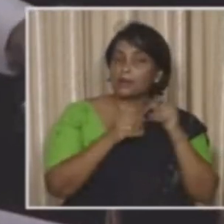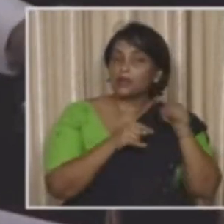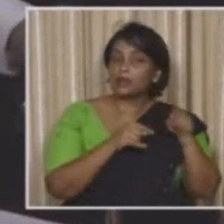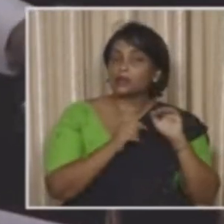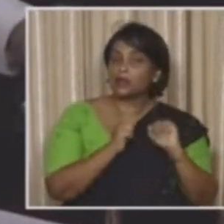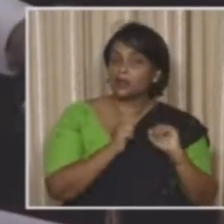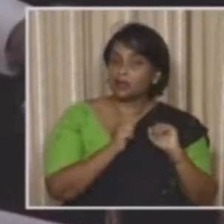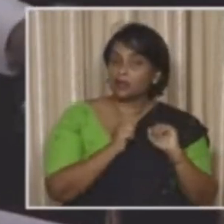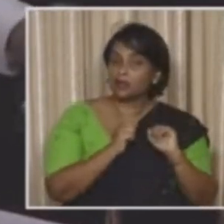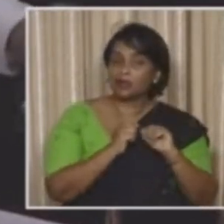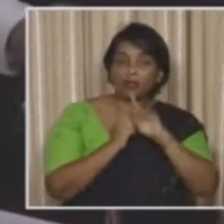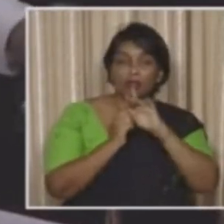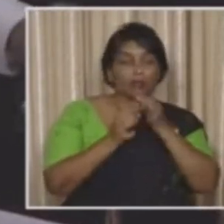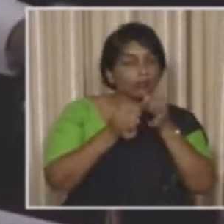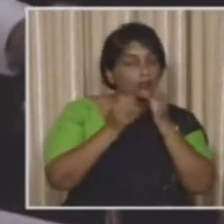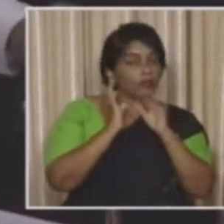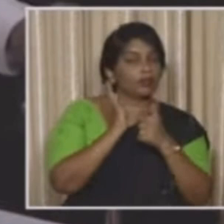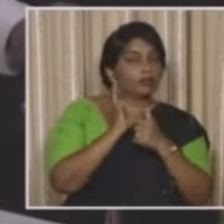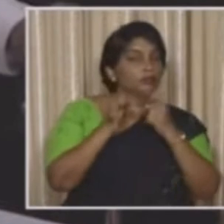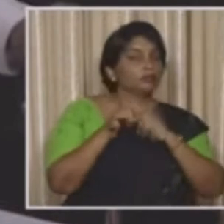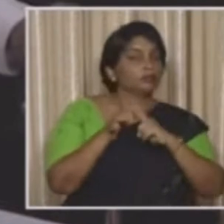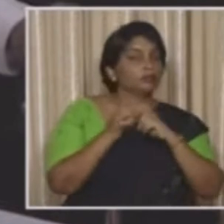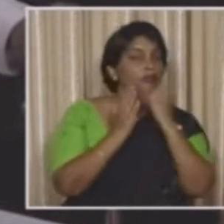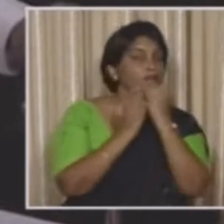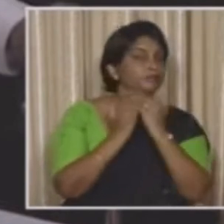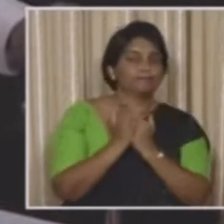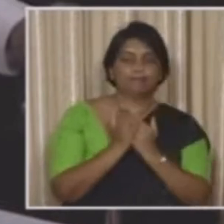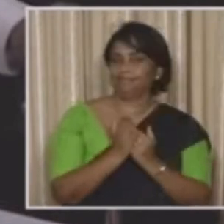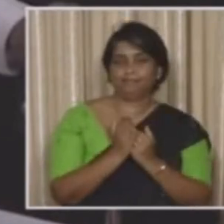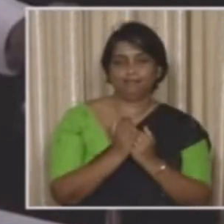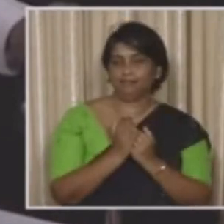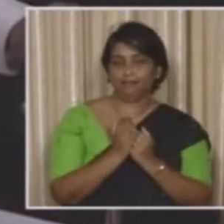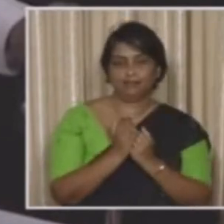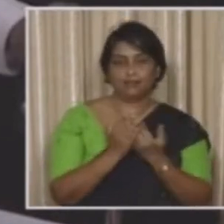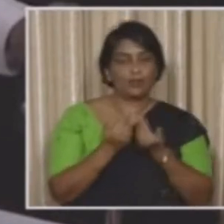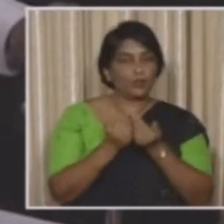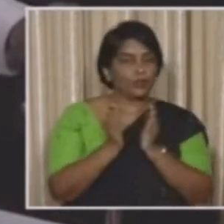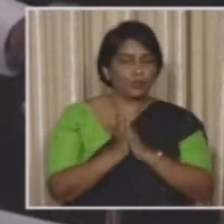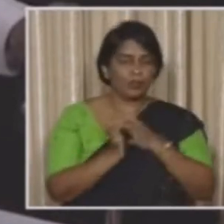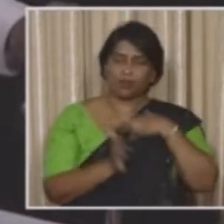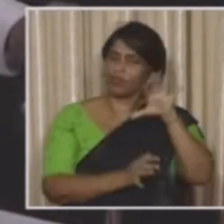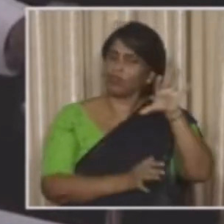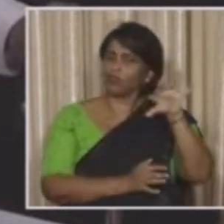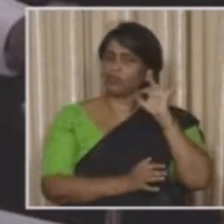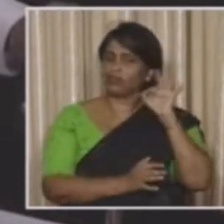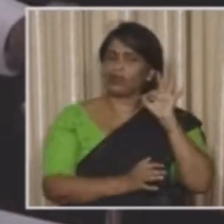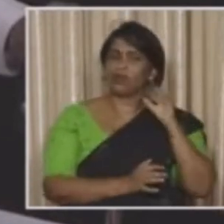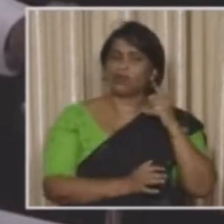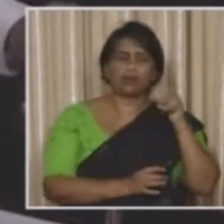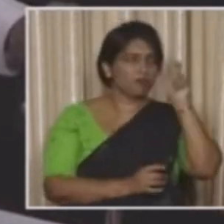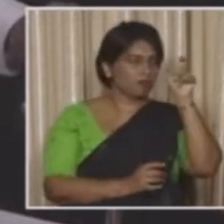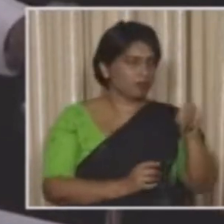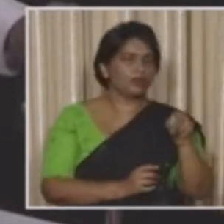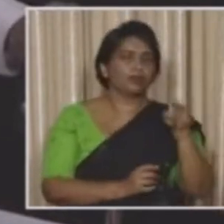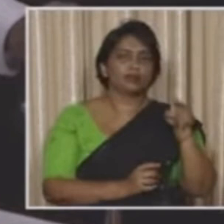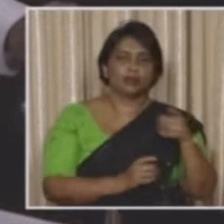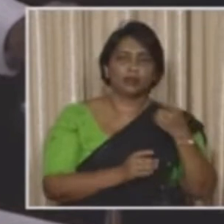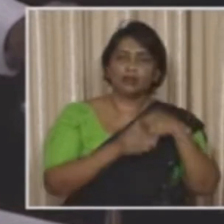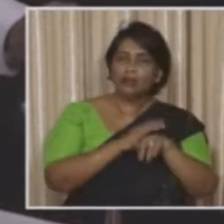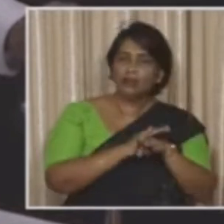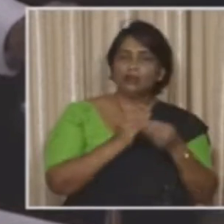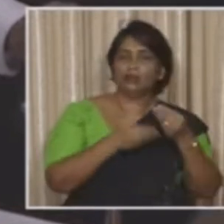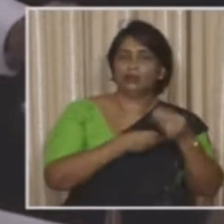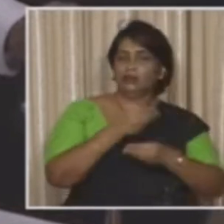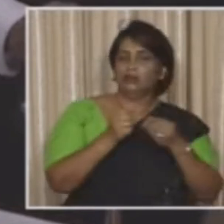මොකද්ද? නියමිත ටෙන්ඩර් පටිපාටියක් ඇඳවා නෙවෙයි. තමන් විසින් තෝරා ගන්න ලද කෙනෙක් කරා යටි ගනුදෙනු